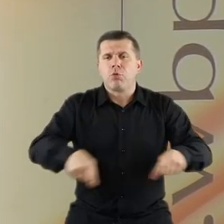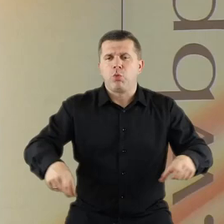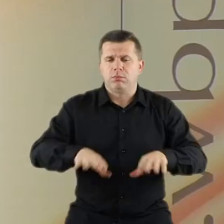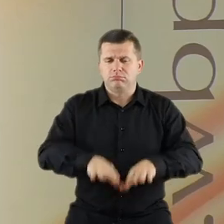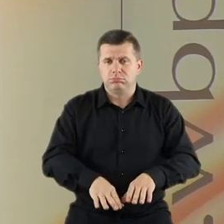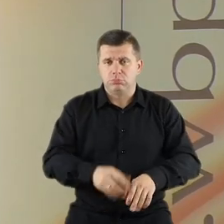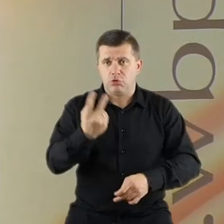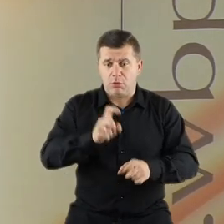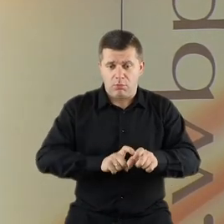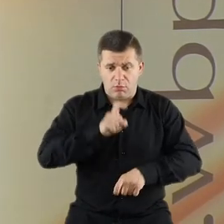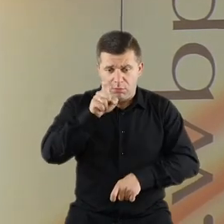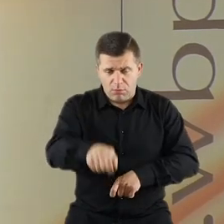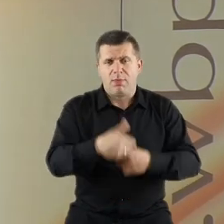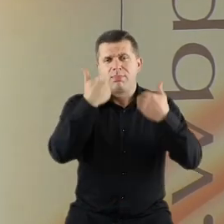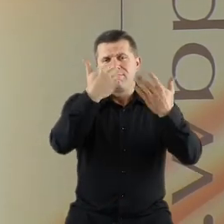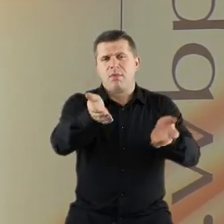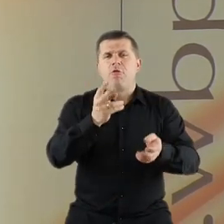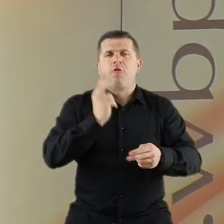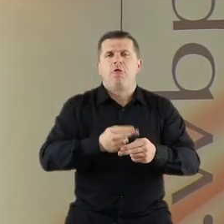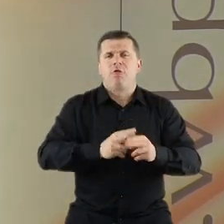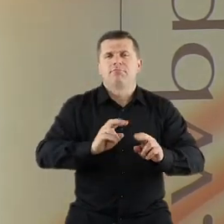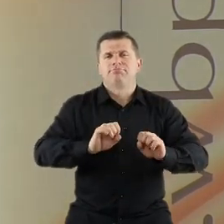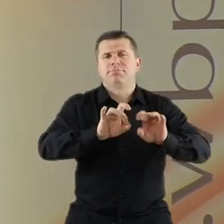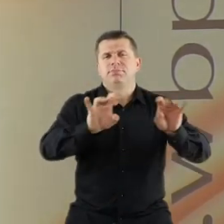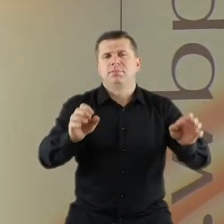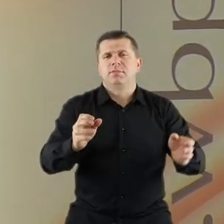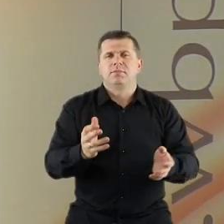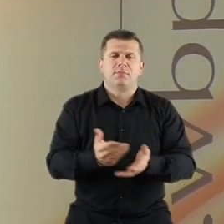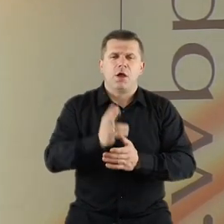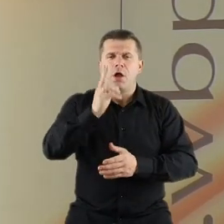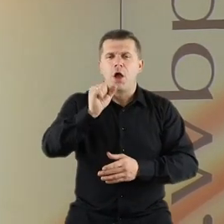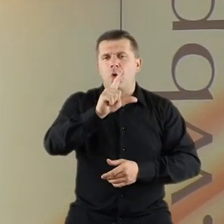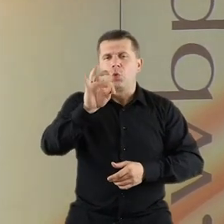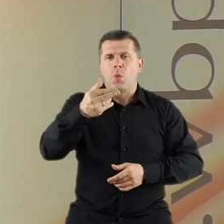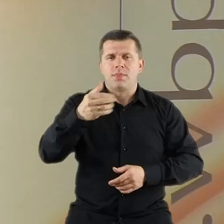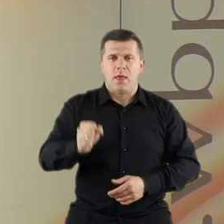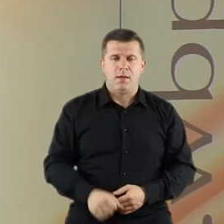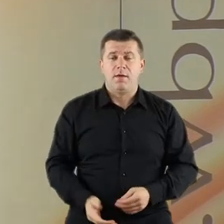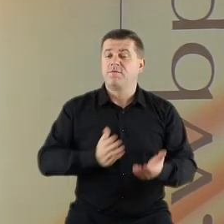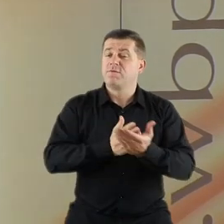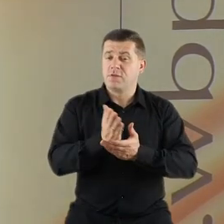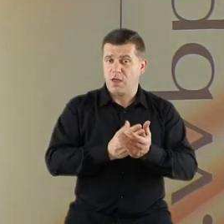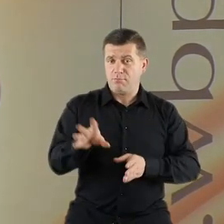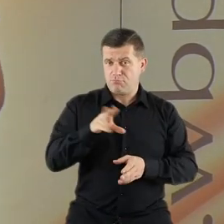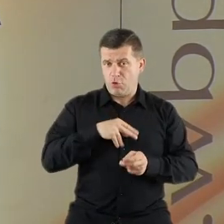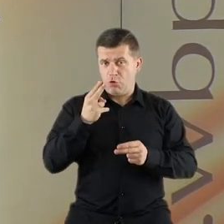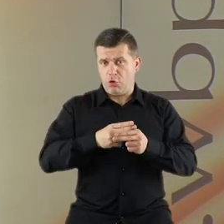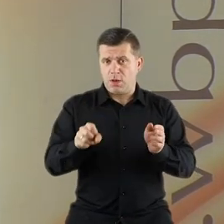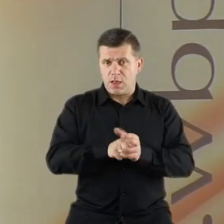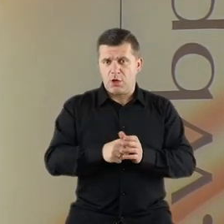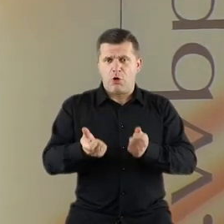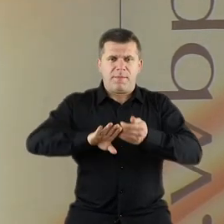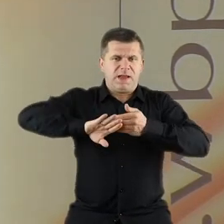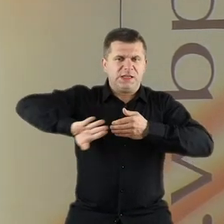z domowników próg ten przystąpi dotknięty zostanie chorobą na przykład kołtuna a więc wierzono że można